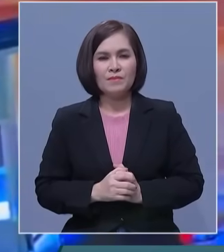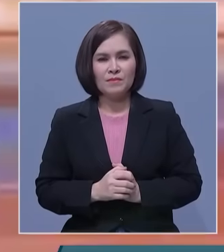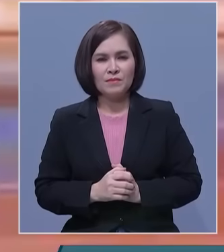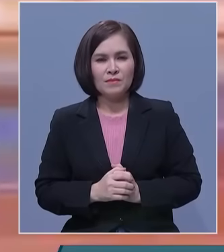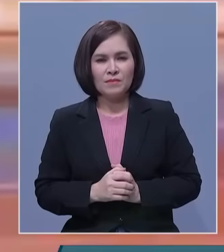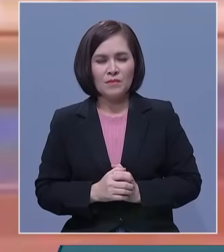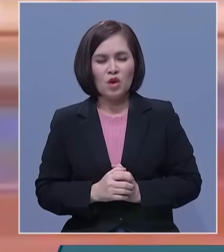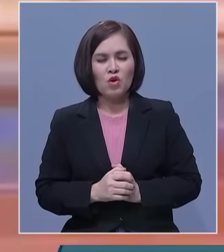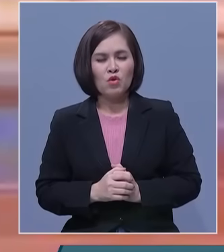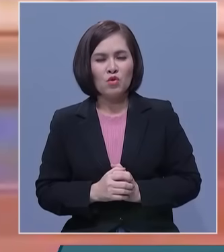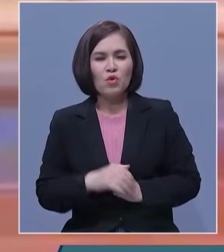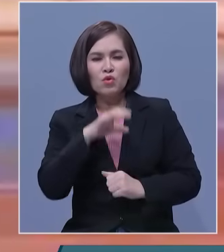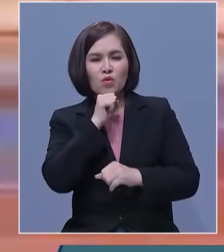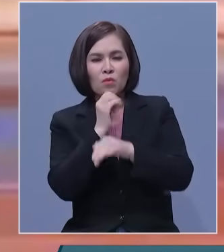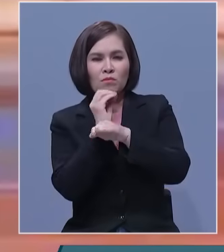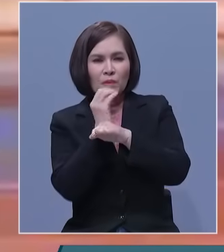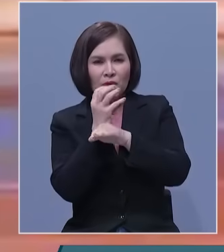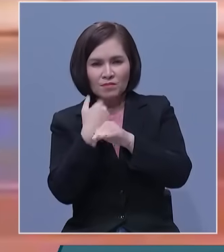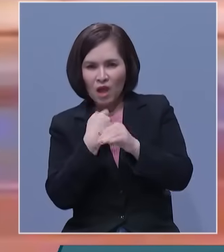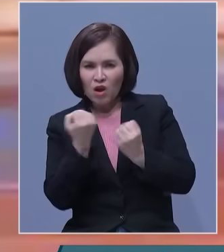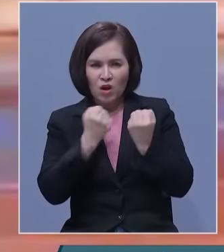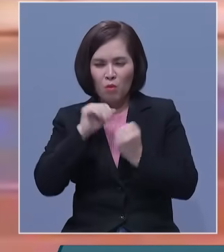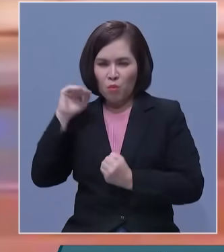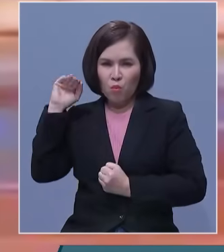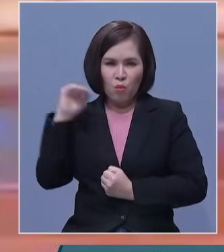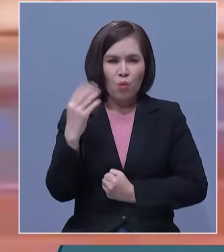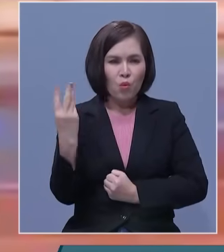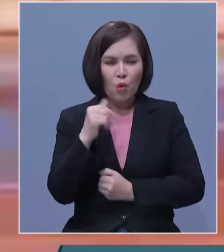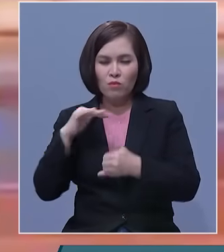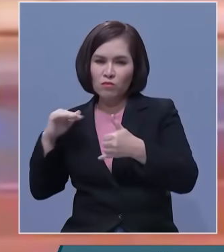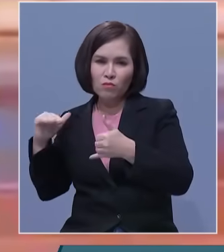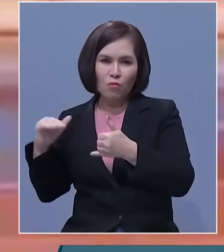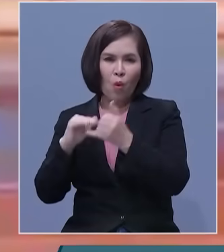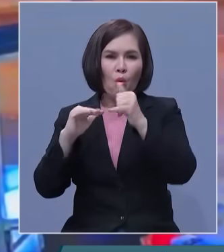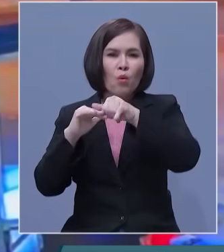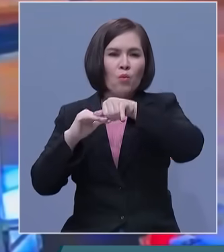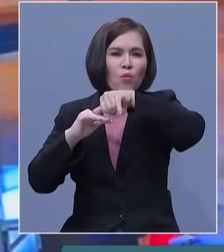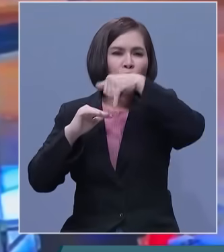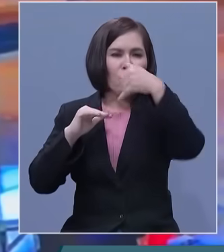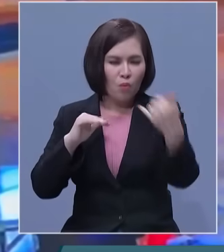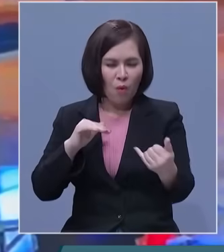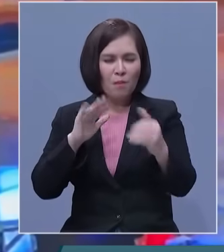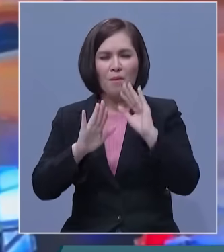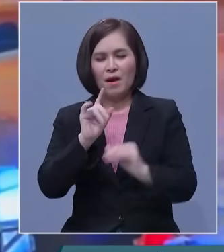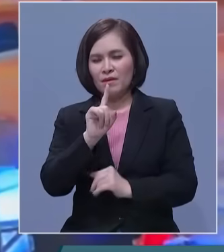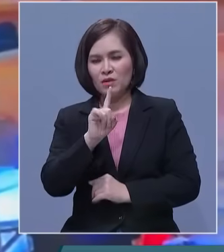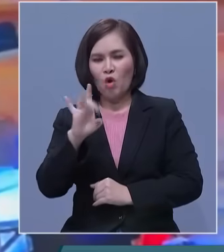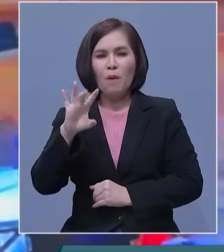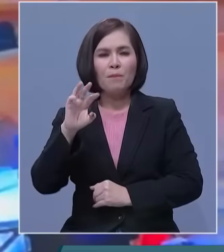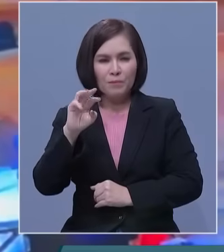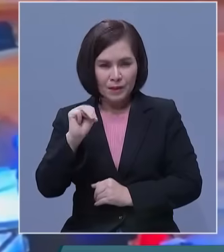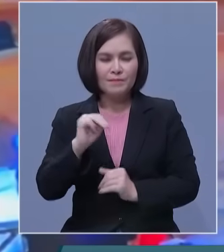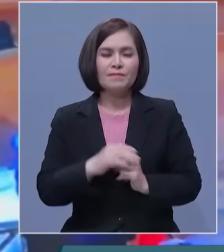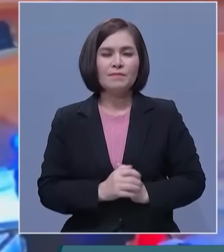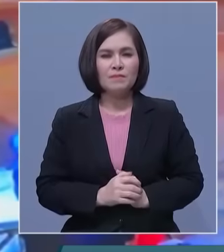ไฟไซเรนสีส้มนะครับขับมาด้วยความเร็วพุ่งชนนักท่องเที่ยวรายนี้จนร่างกระเด็นไปเกือบ100เมตรหลังจากเกิดเหตุ